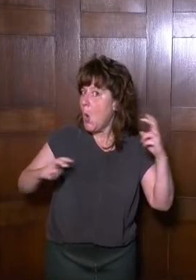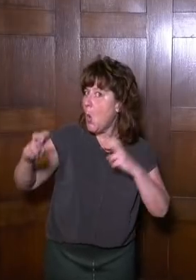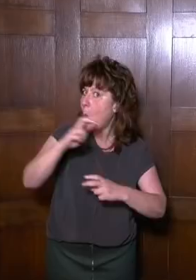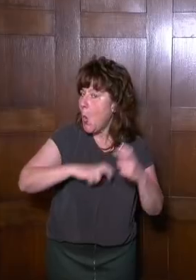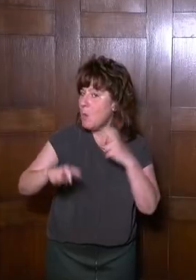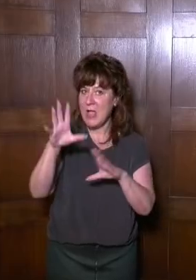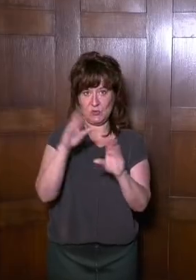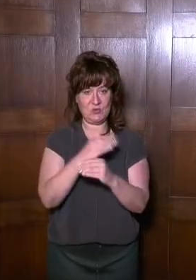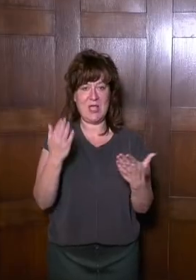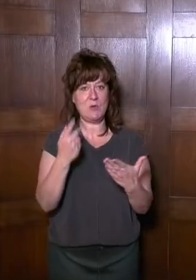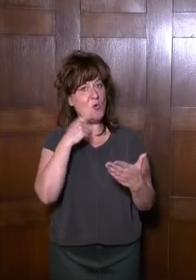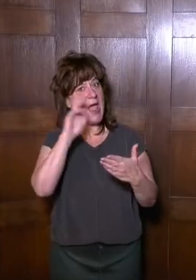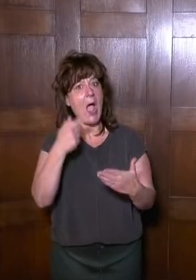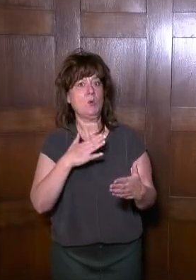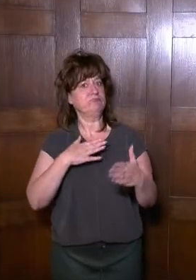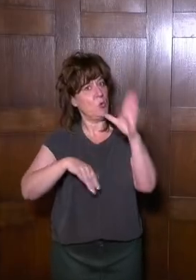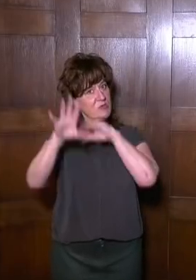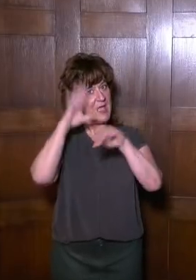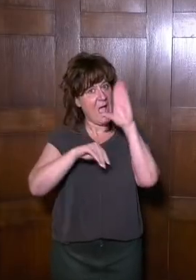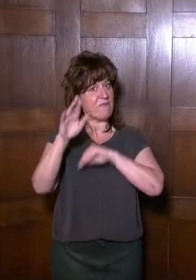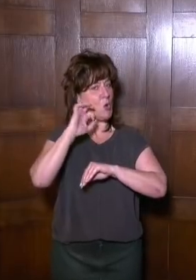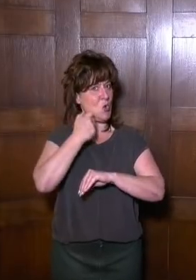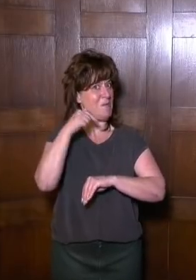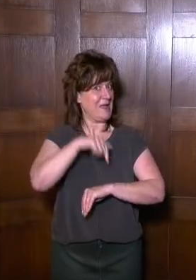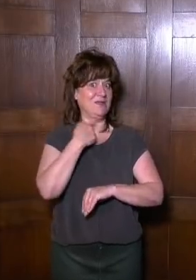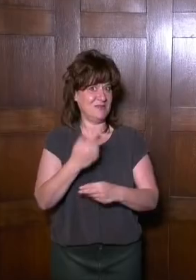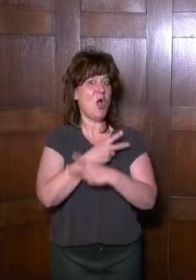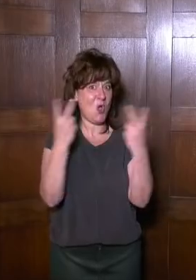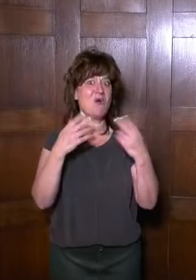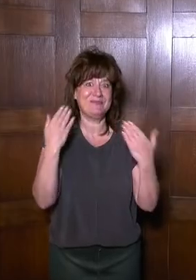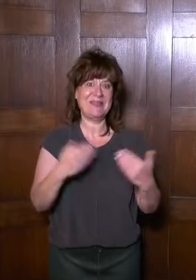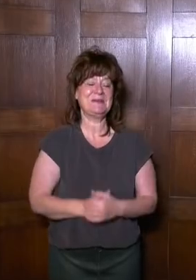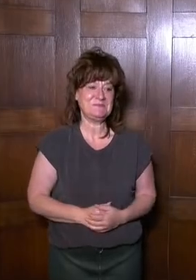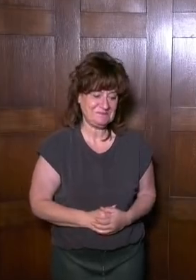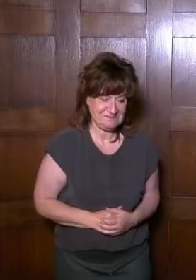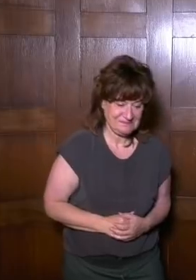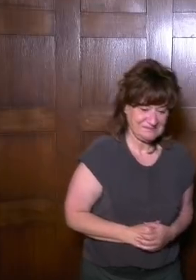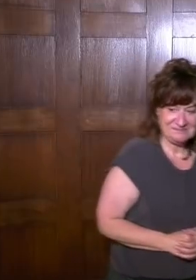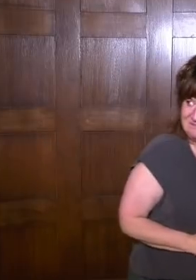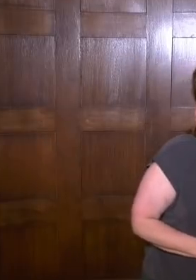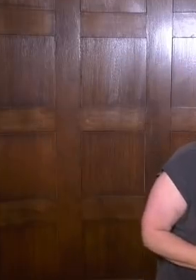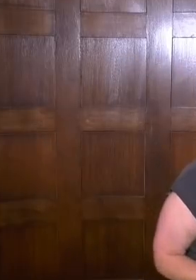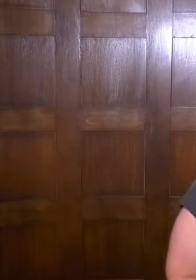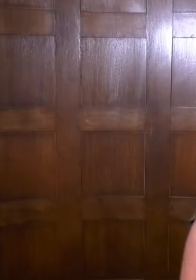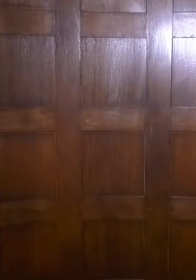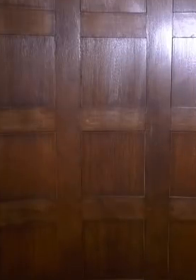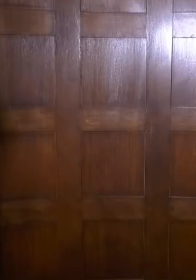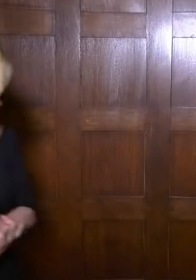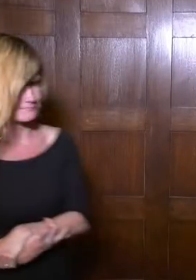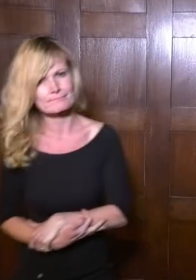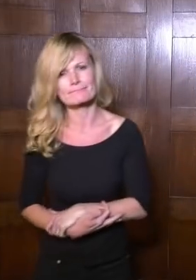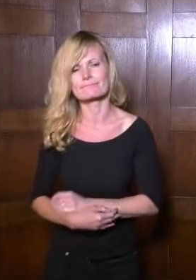Stelle und mit den Erfahrungen, die wir haben, auch an der Stelle auch nochmal sagen. Ja, Frau Mayer, vielen Dank und Frau Köpping